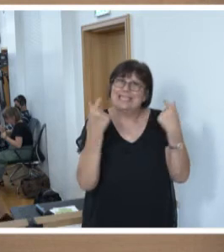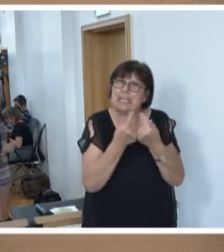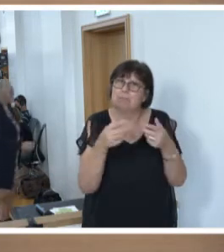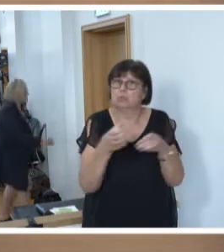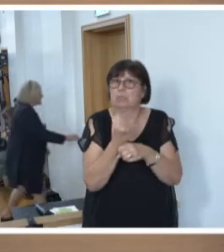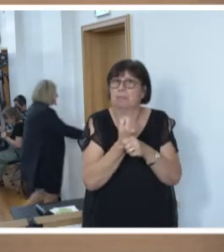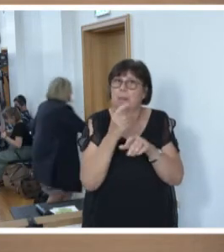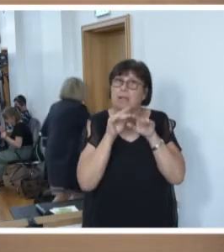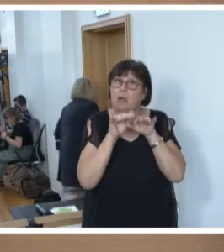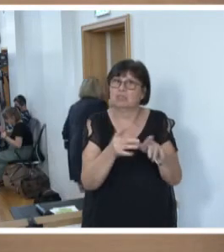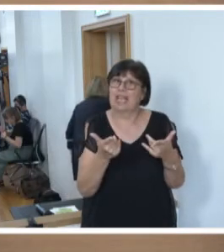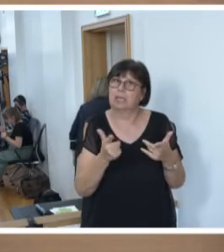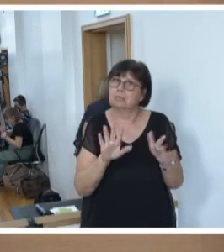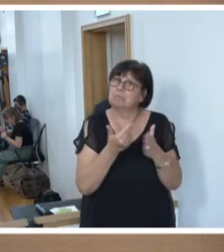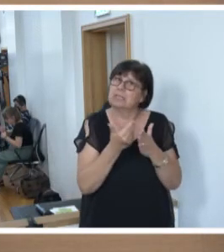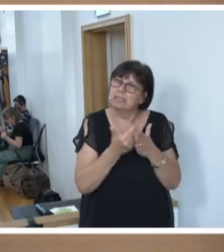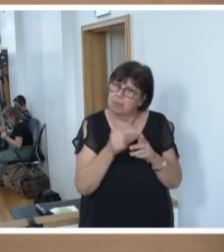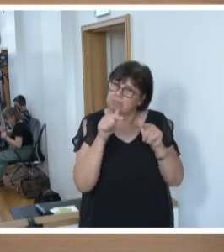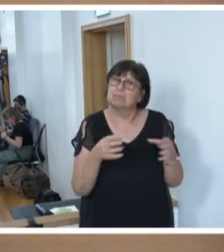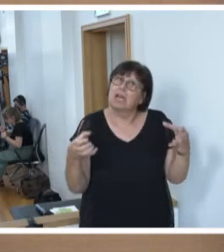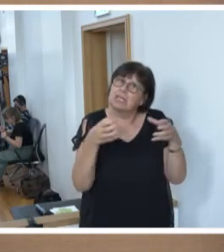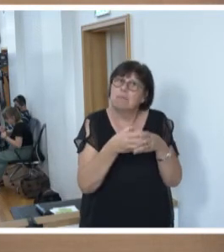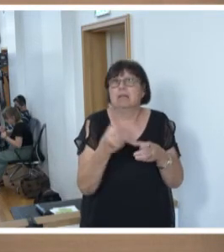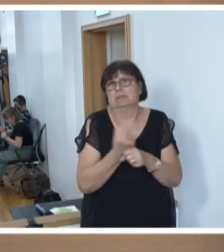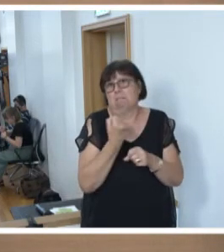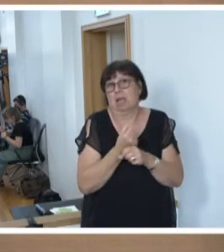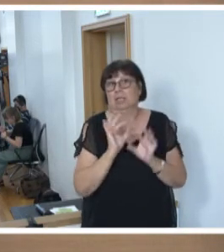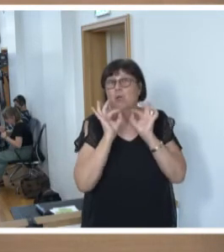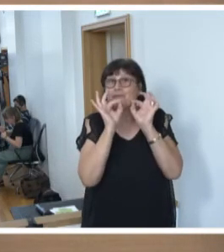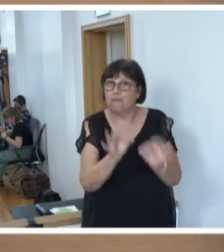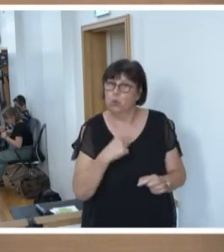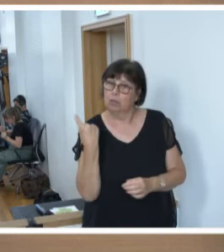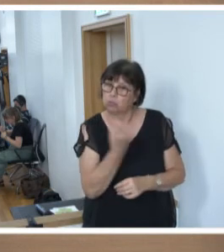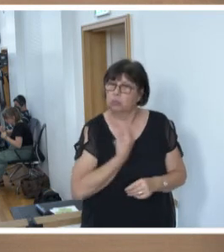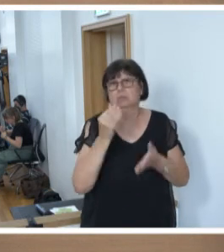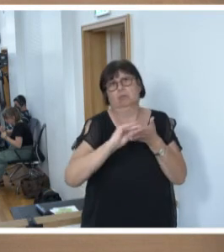auswirkt. Lassen Sie uns dies gemeinsam tun. Für unsere Schulen,